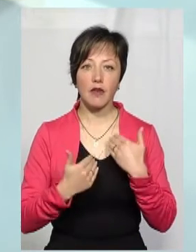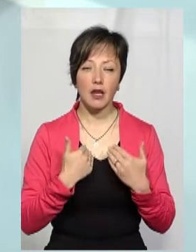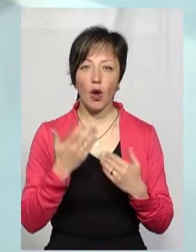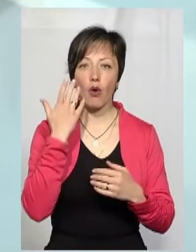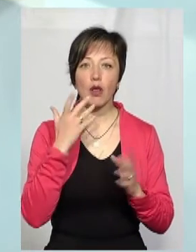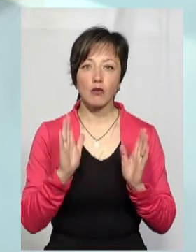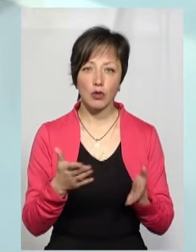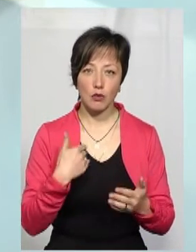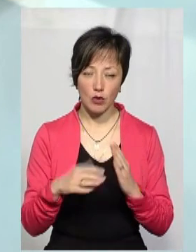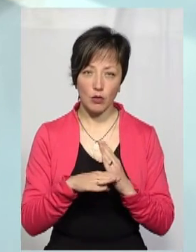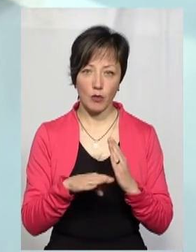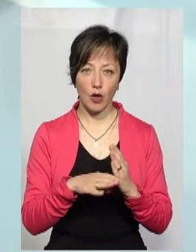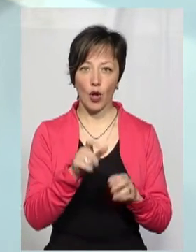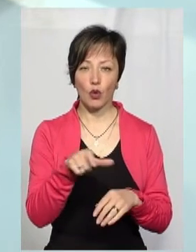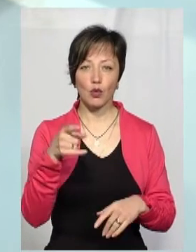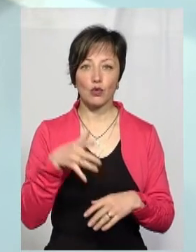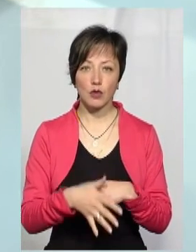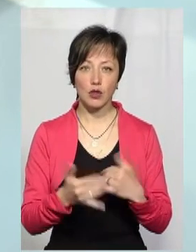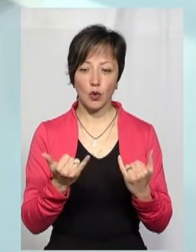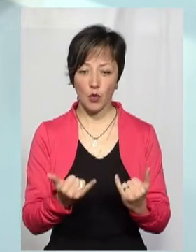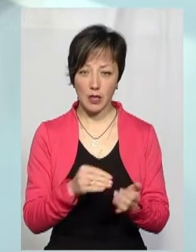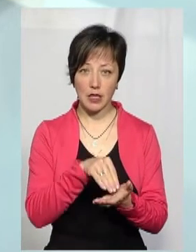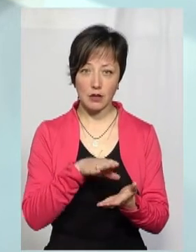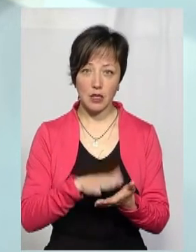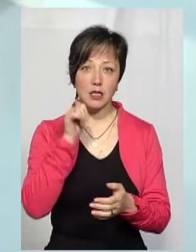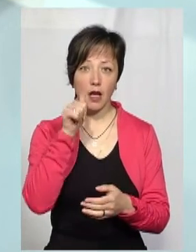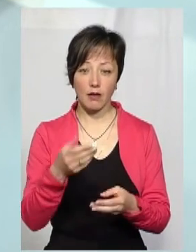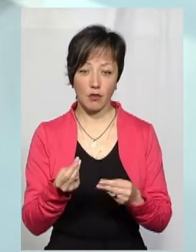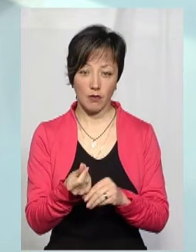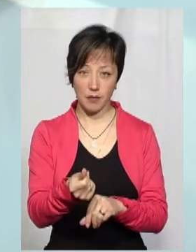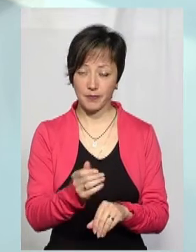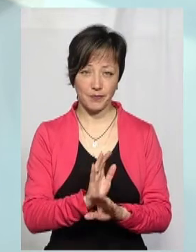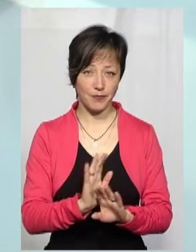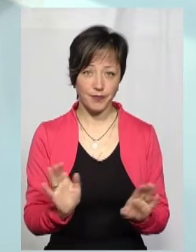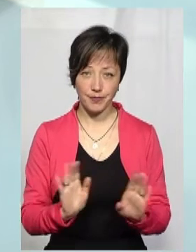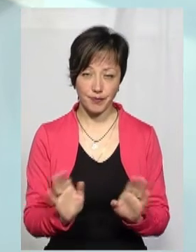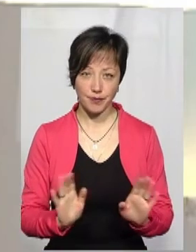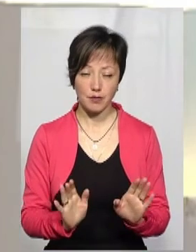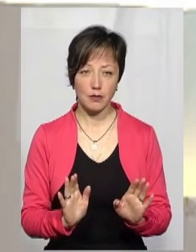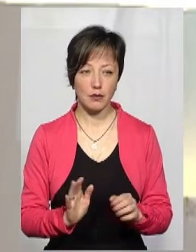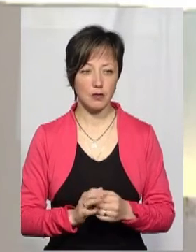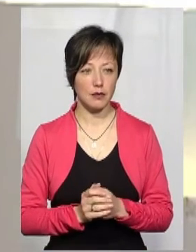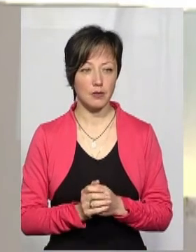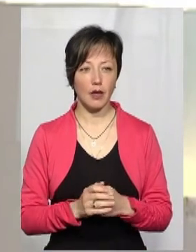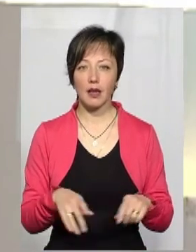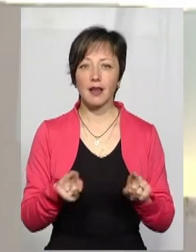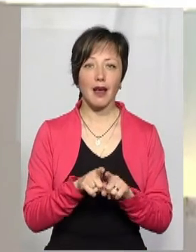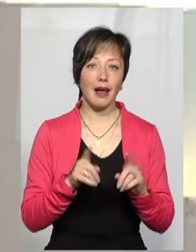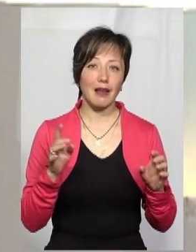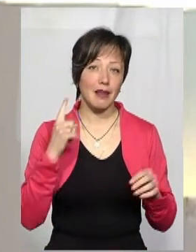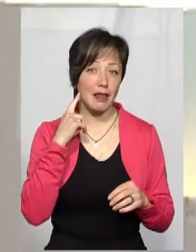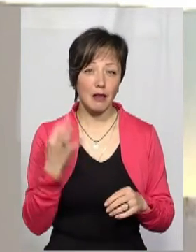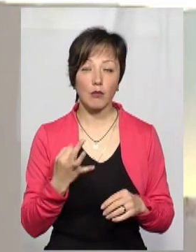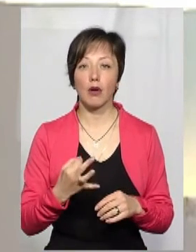звернень, коли буде моя допомога. Чи люди розуміють, що вони сьогодні зареєструвалися, і завтра їм мають виплатити допомогу по безробіттю. Ну, так, в принципі,